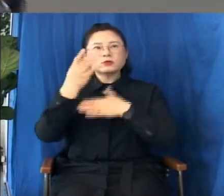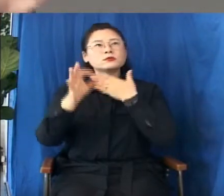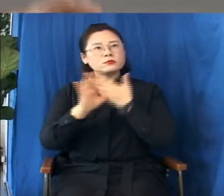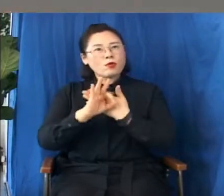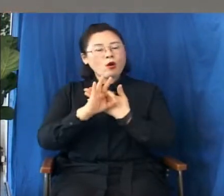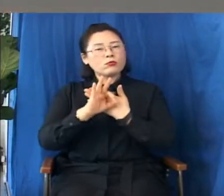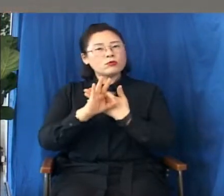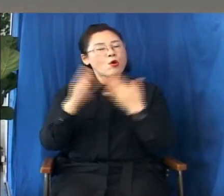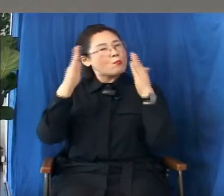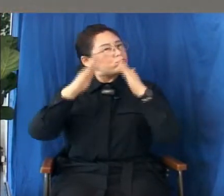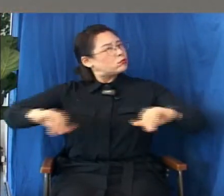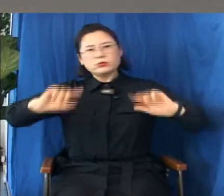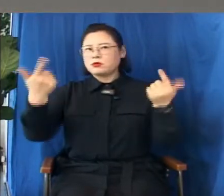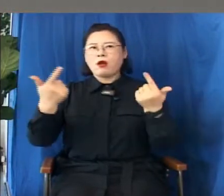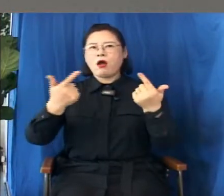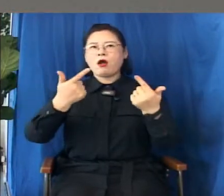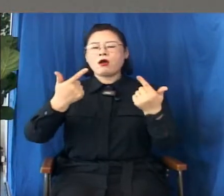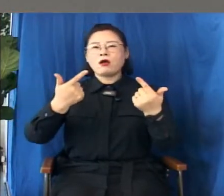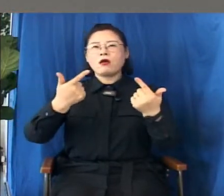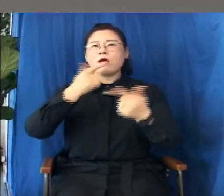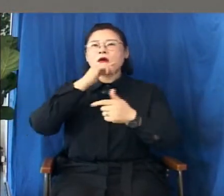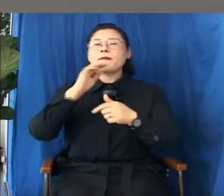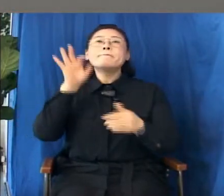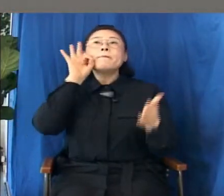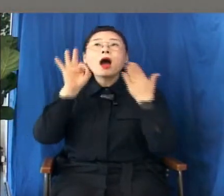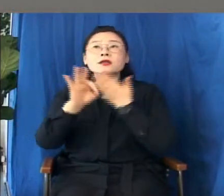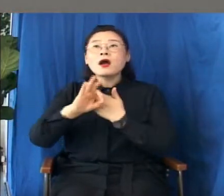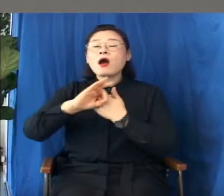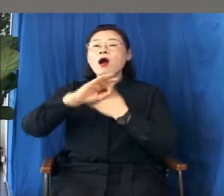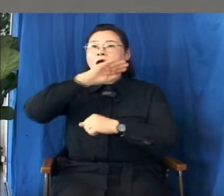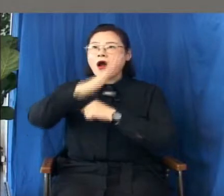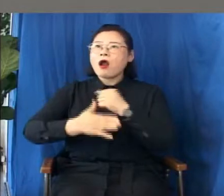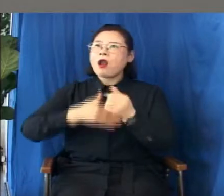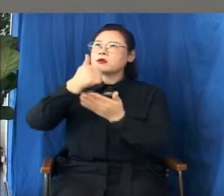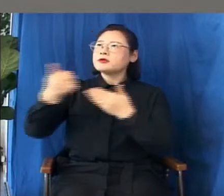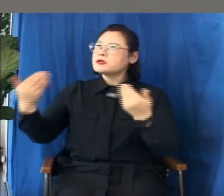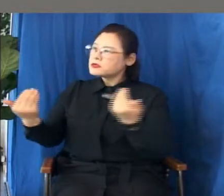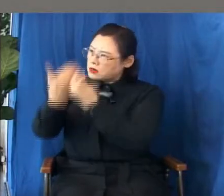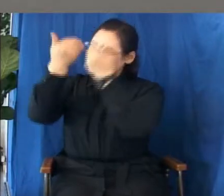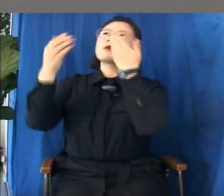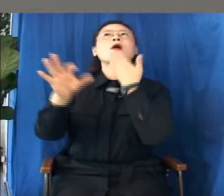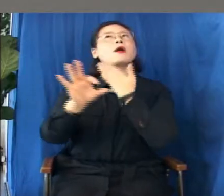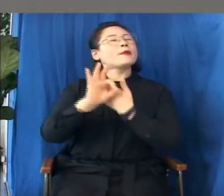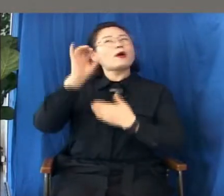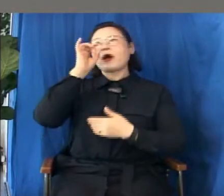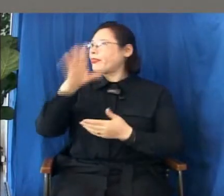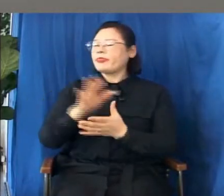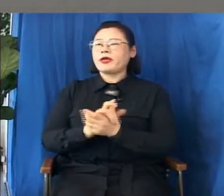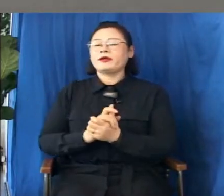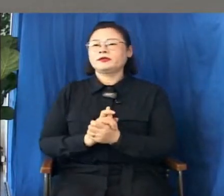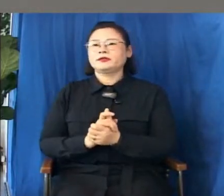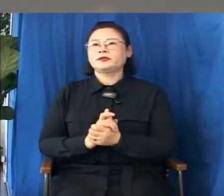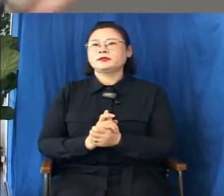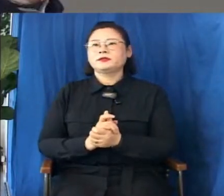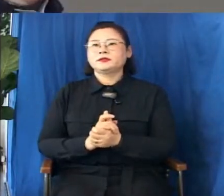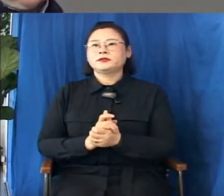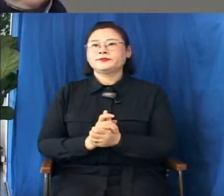하나님을 대적하는 입장이 될 수 있다. 지금은 저들을 죽이거나 가두거나 할 때가 아니다.